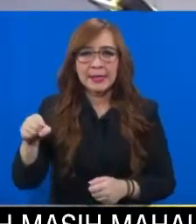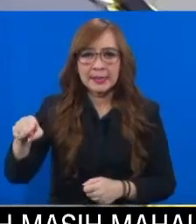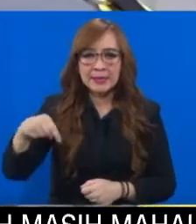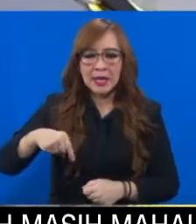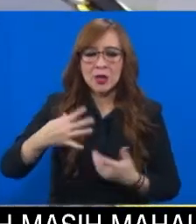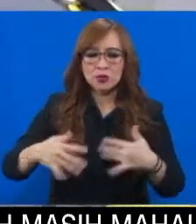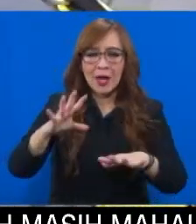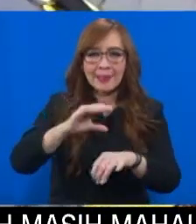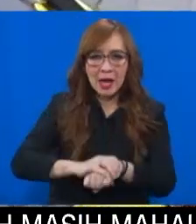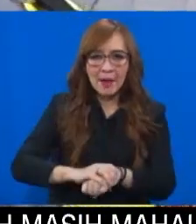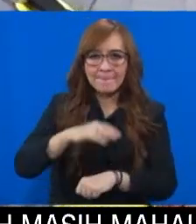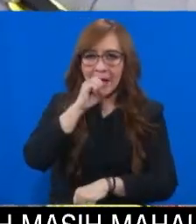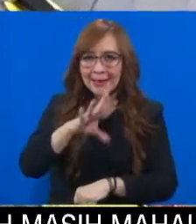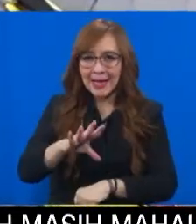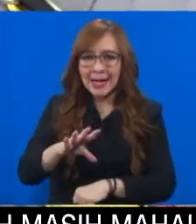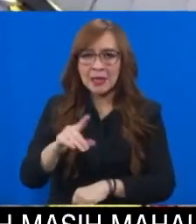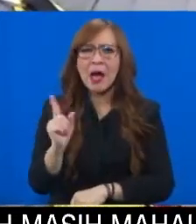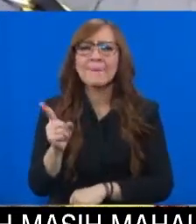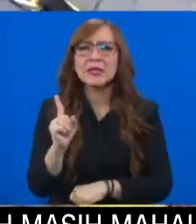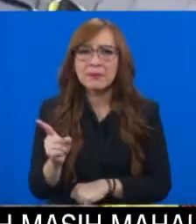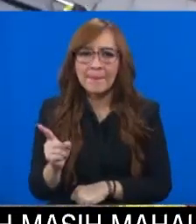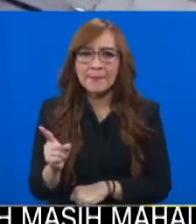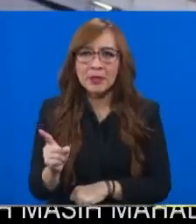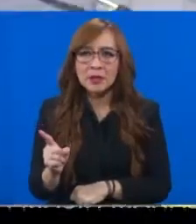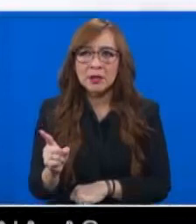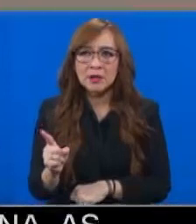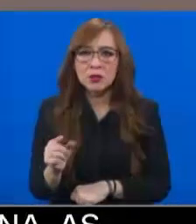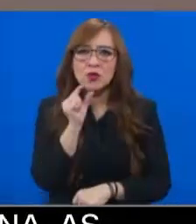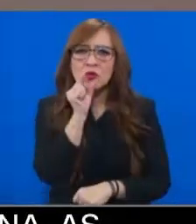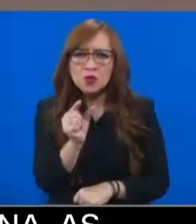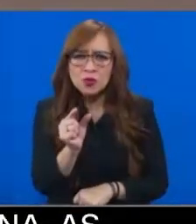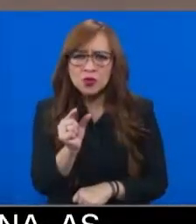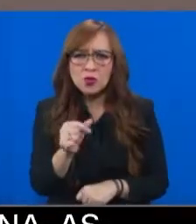bahwa itu dilakukan semata-mata hanya untuk buang air kecil.